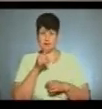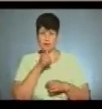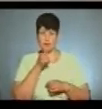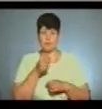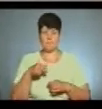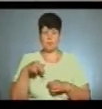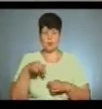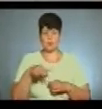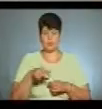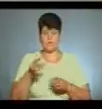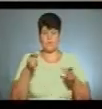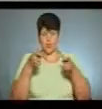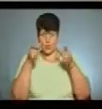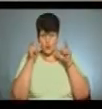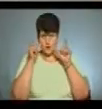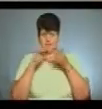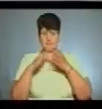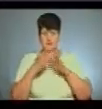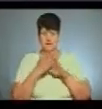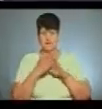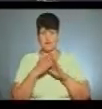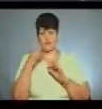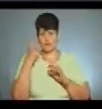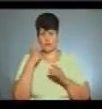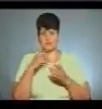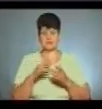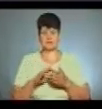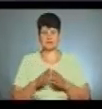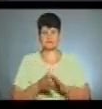по доріжці в окулярах-симуляторах стану алкогольного сп'яніння.